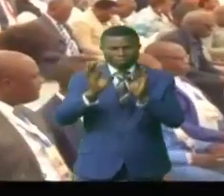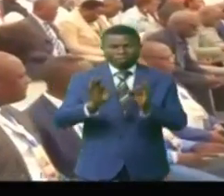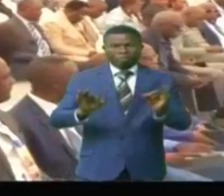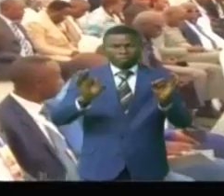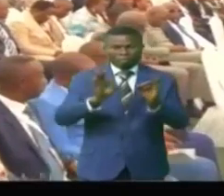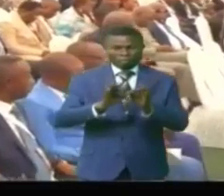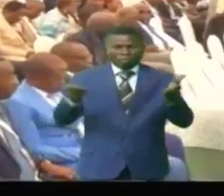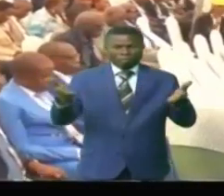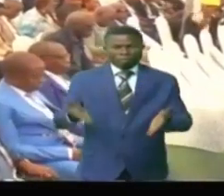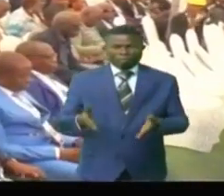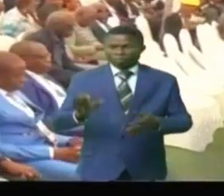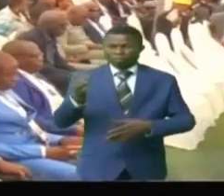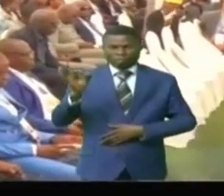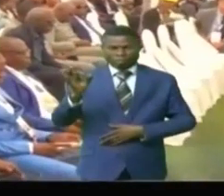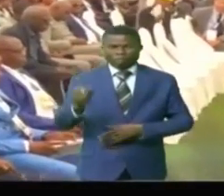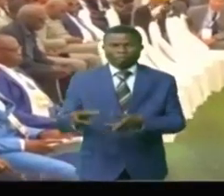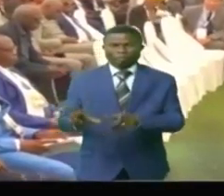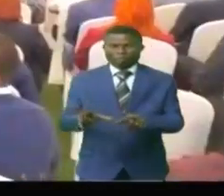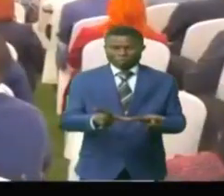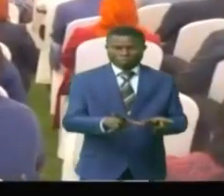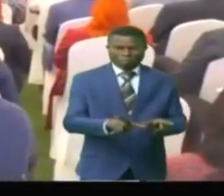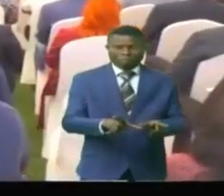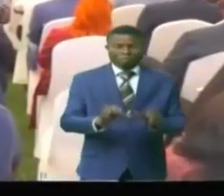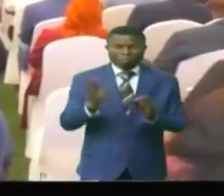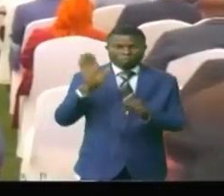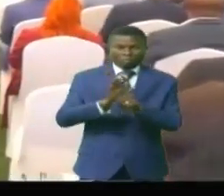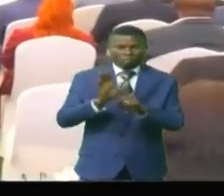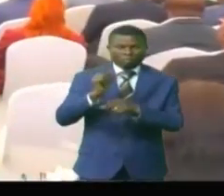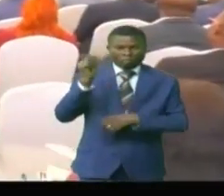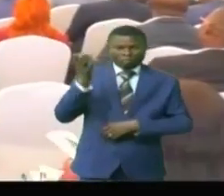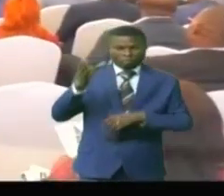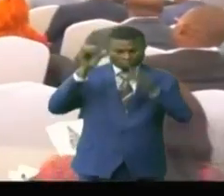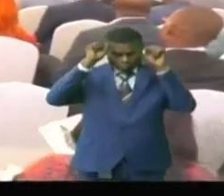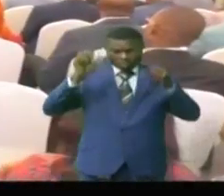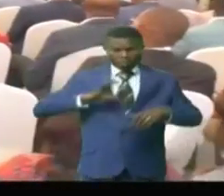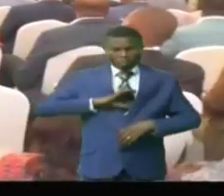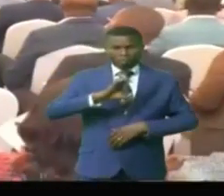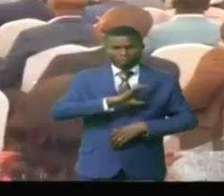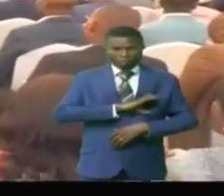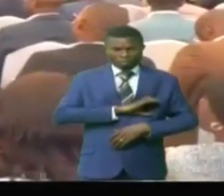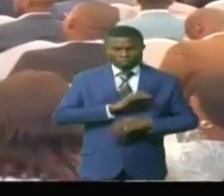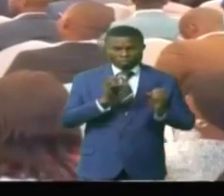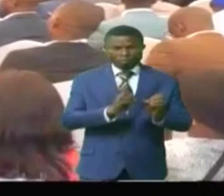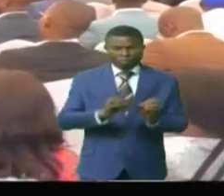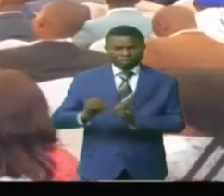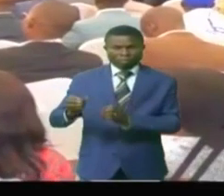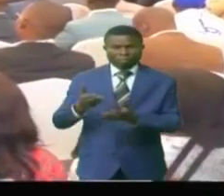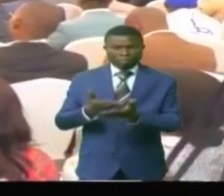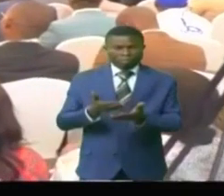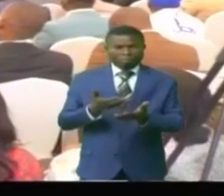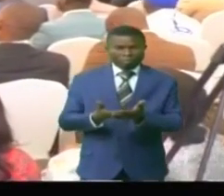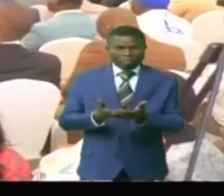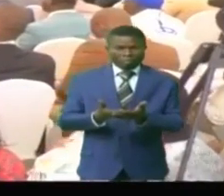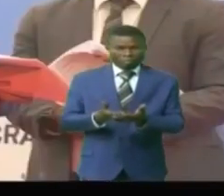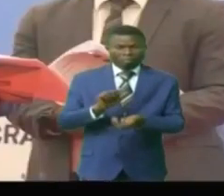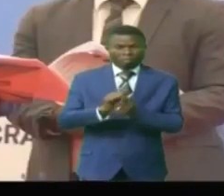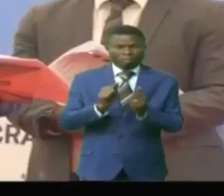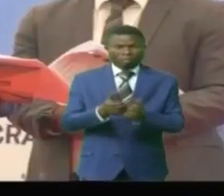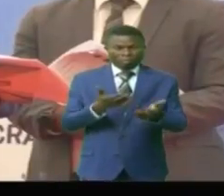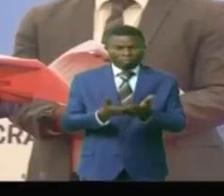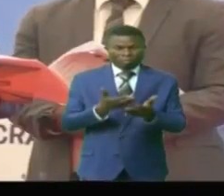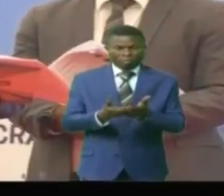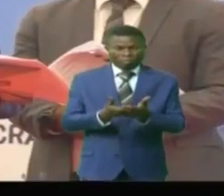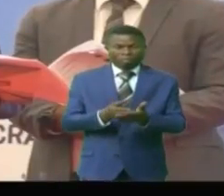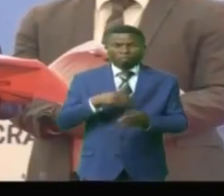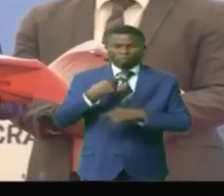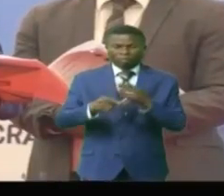qui n'existait pas au Lualaba étant une province minière. Le président du comité d'organisation et directeur général de l'Expo Béton a au cours